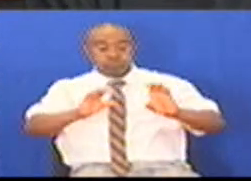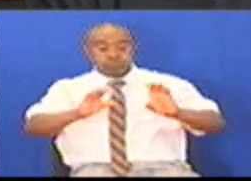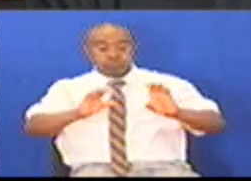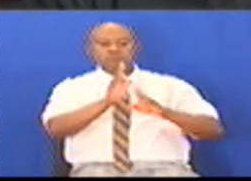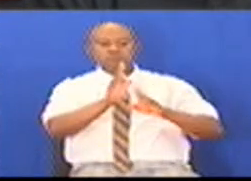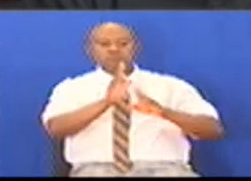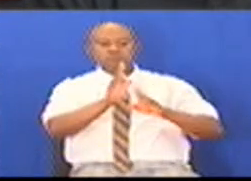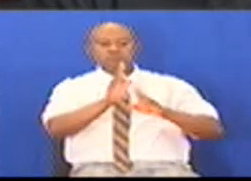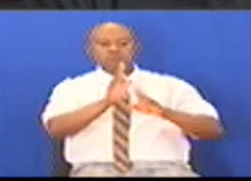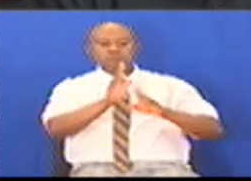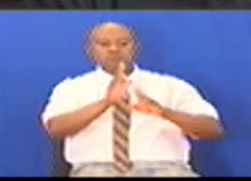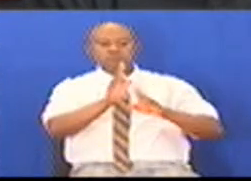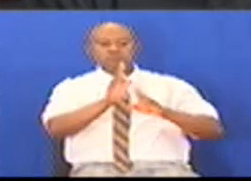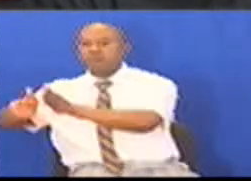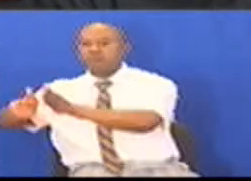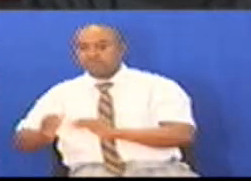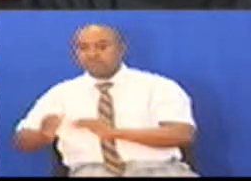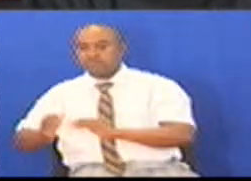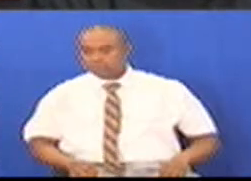hiyo.